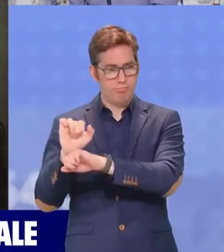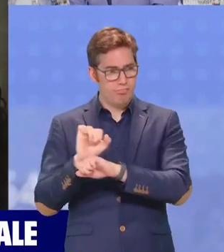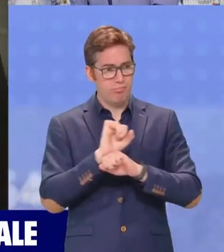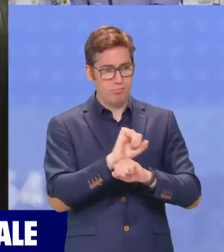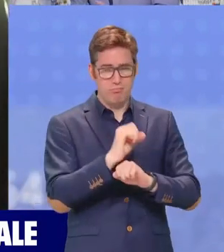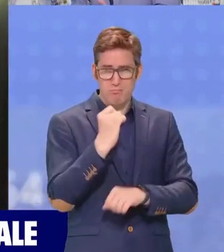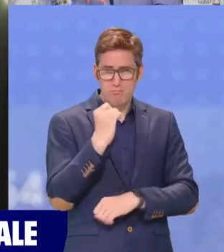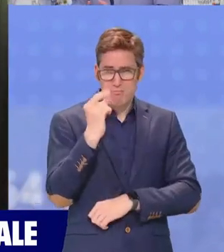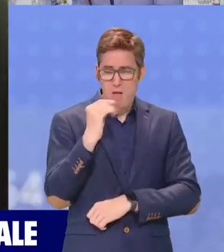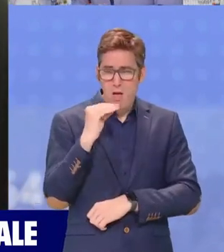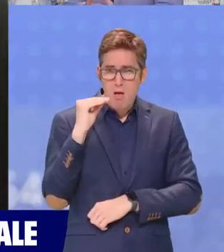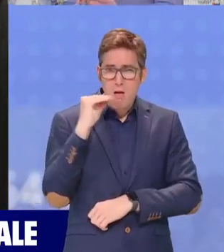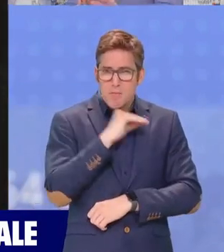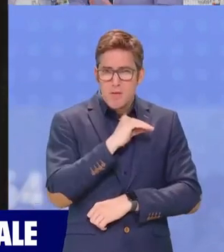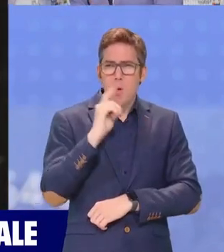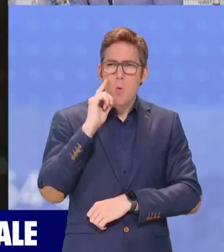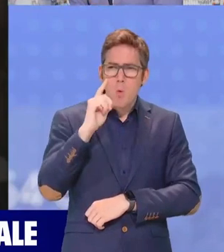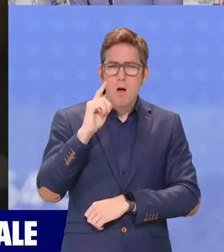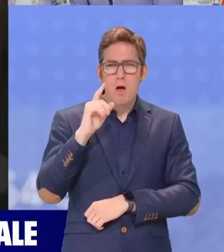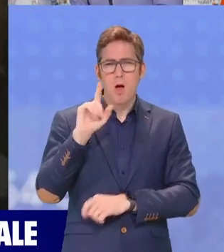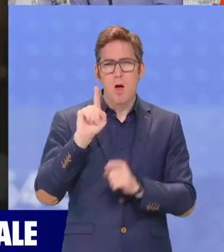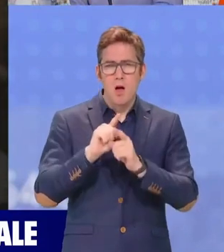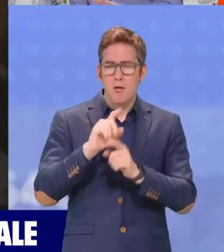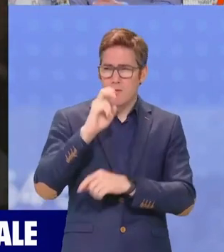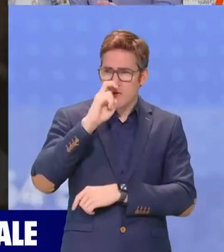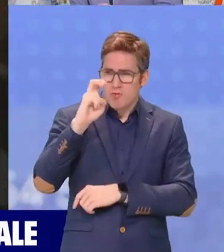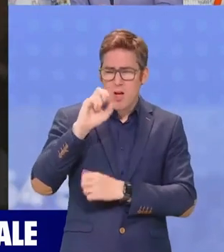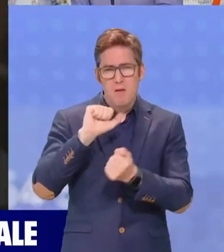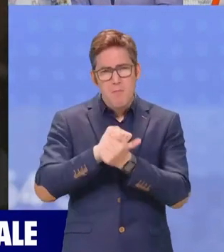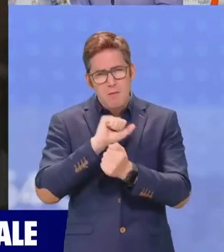et rapide ça n'est pas une procédure d'extradition